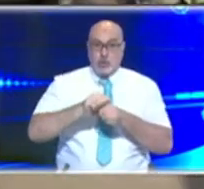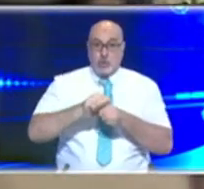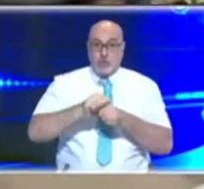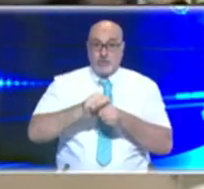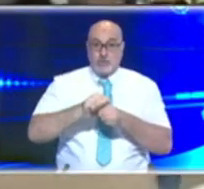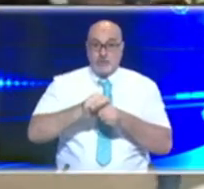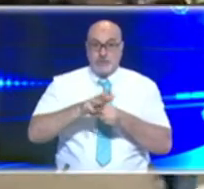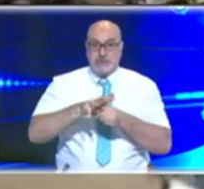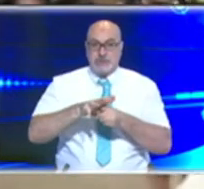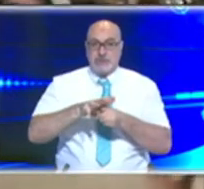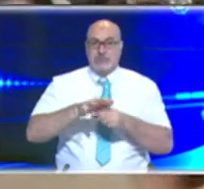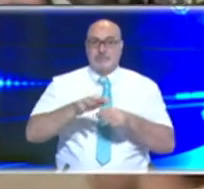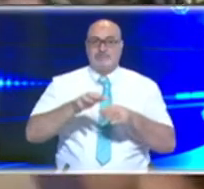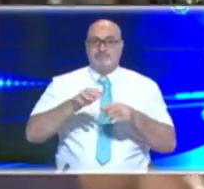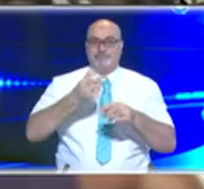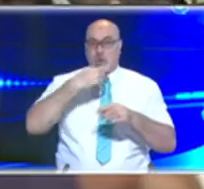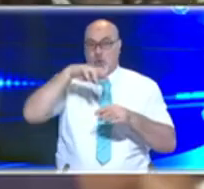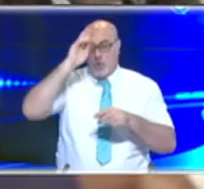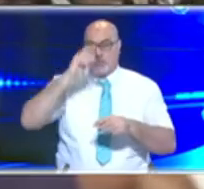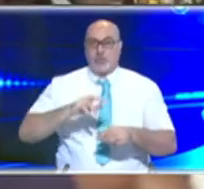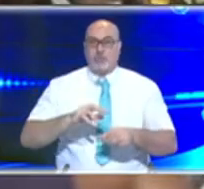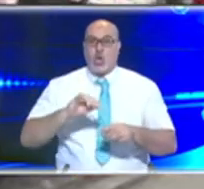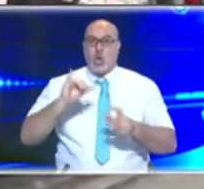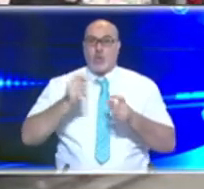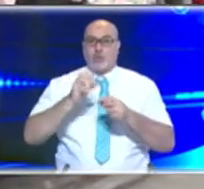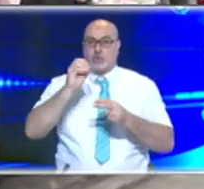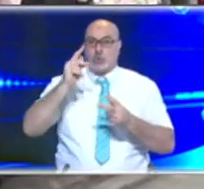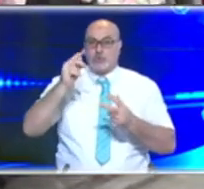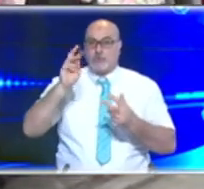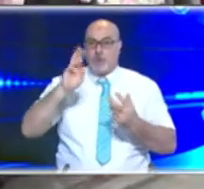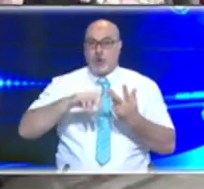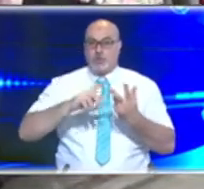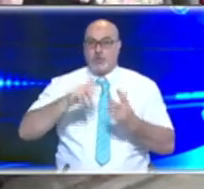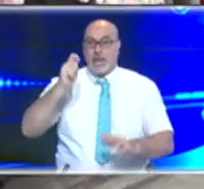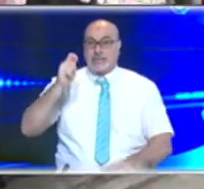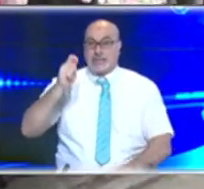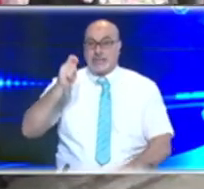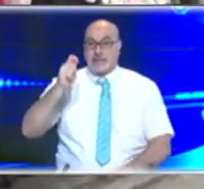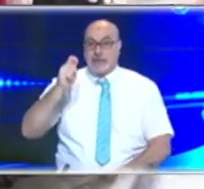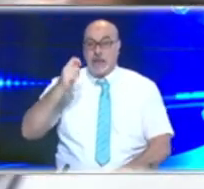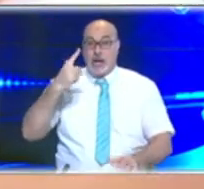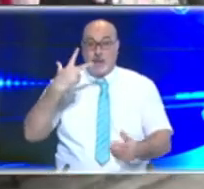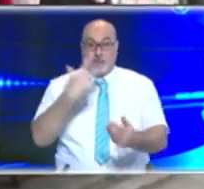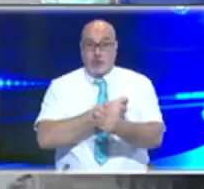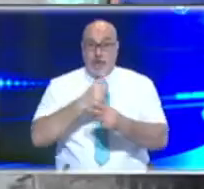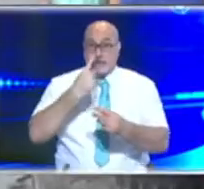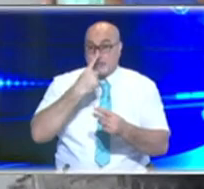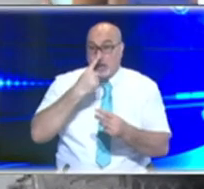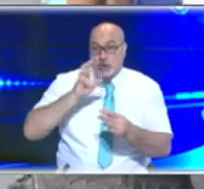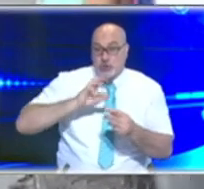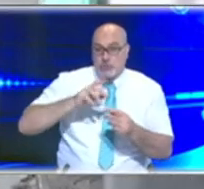الوباء في أوروبا، اضطرت شركات أوكسفورد وأستر زينيكا إلى تعليق التجارب